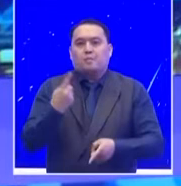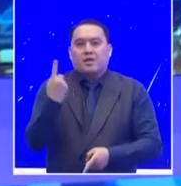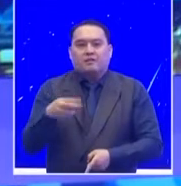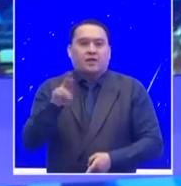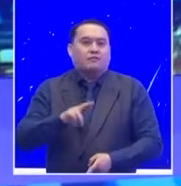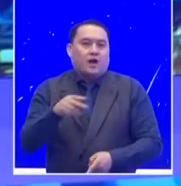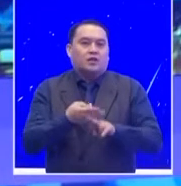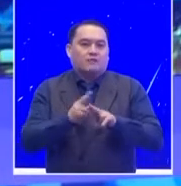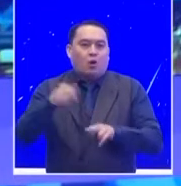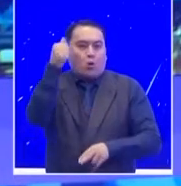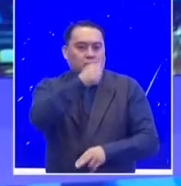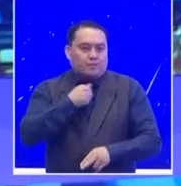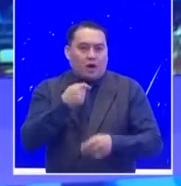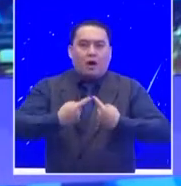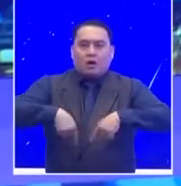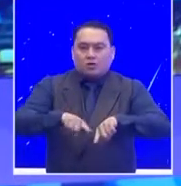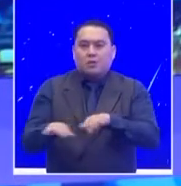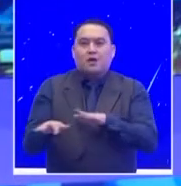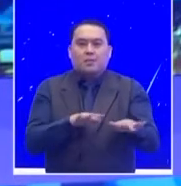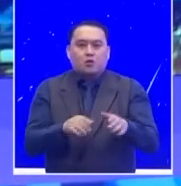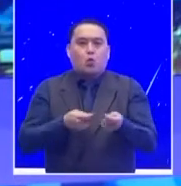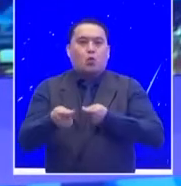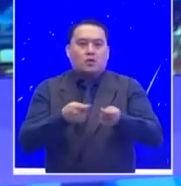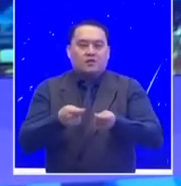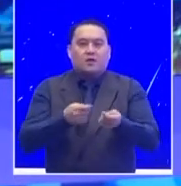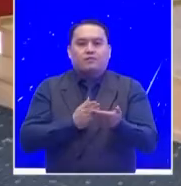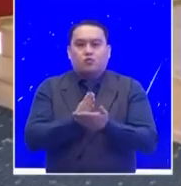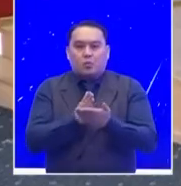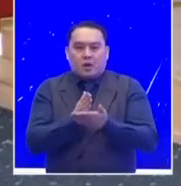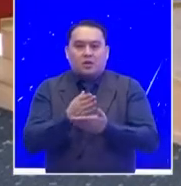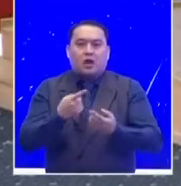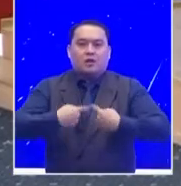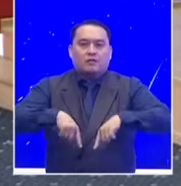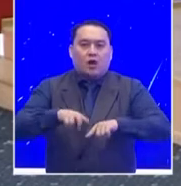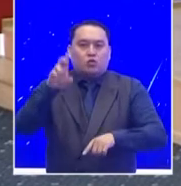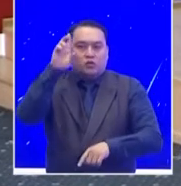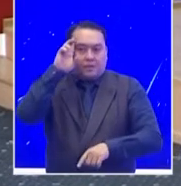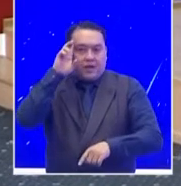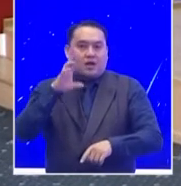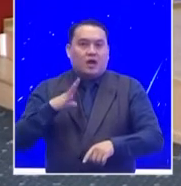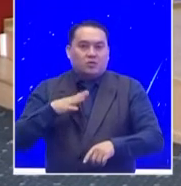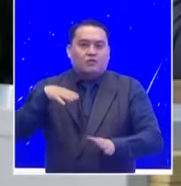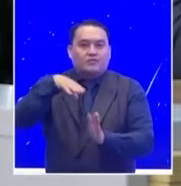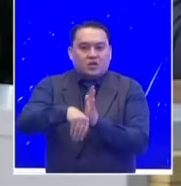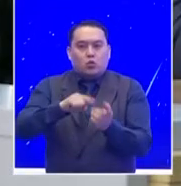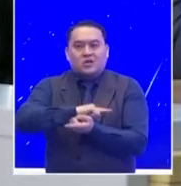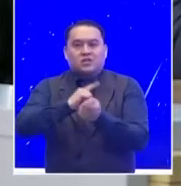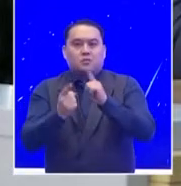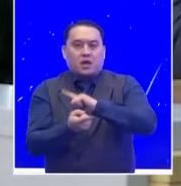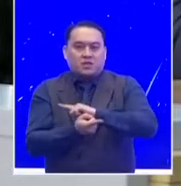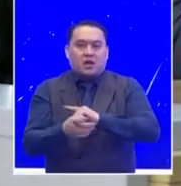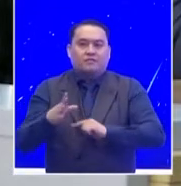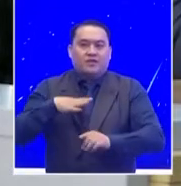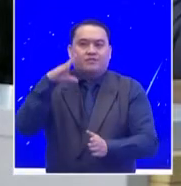с 1 января текущего года. Организатор мероприятия – Управление внутреннего государственного аудита. Внесенные изменения